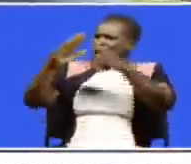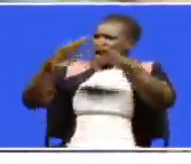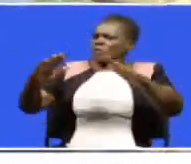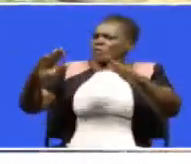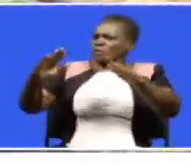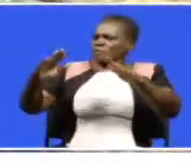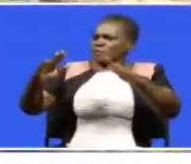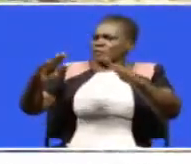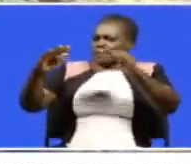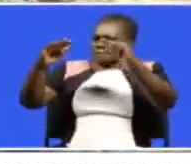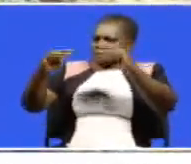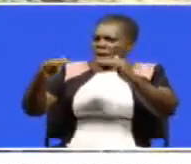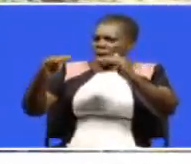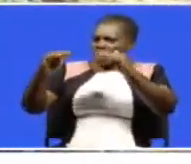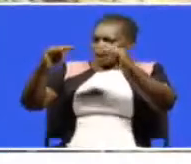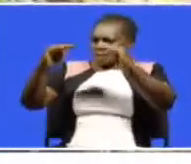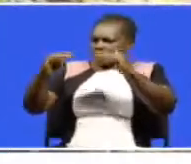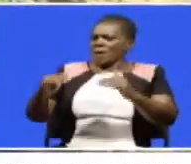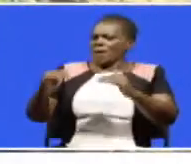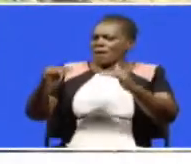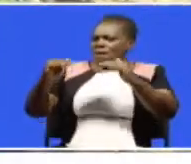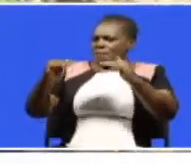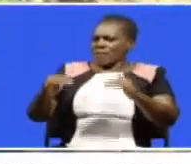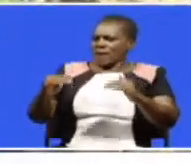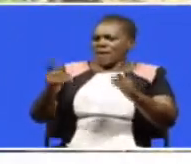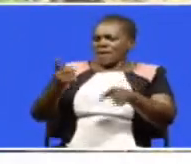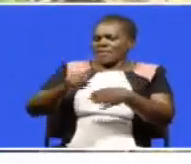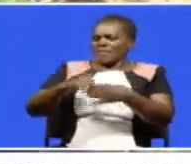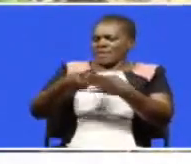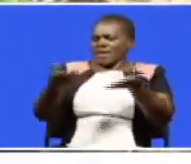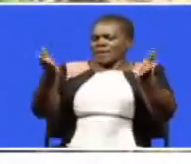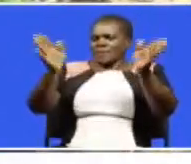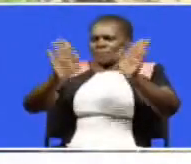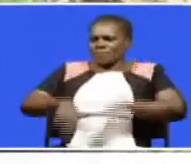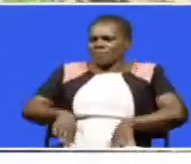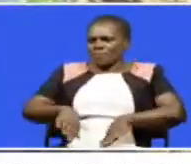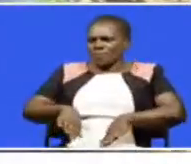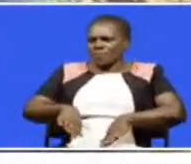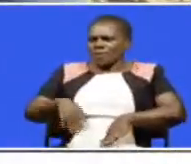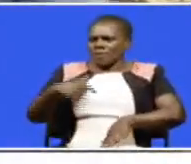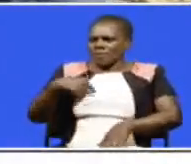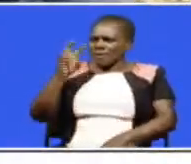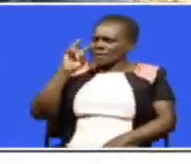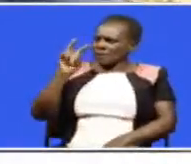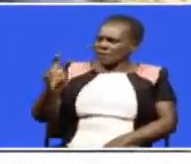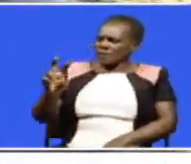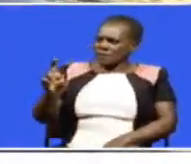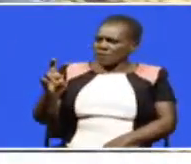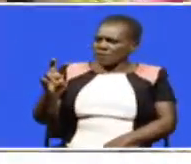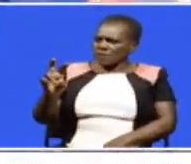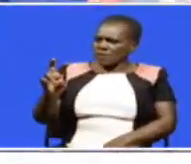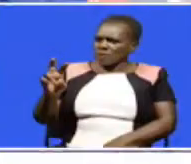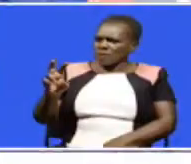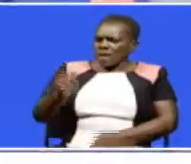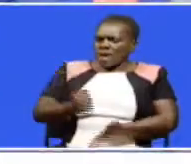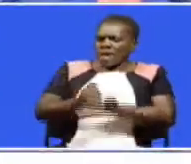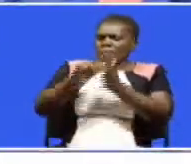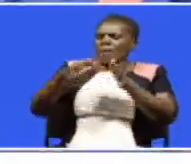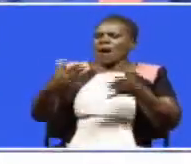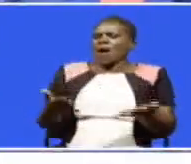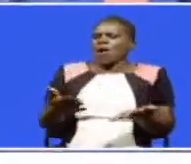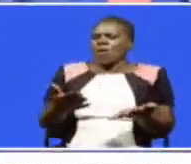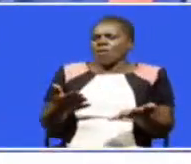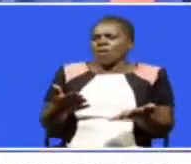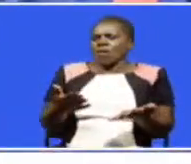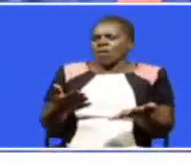imeanza kuteremuka, tukaona mwishi mwingi, alafu hiyo nyumba ikaanguka. Nikatoka nje nikaanza kutafuta vile nitaweza kusaidia. Kulikuwa